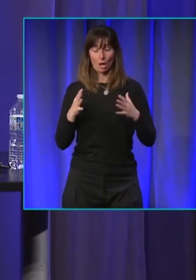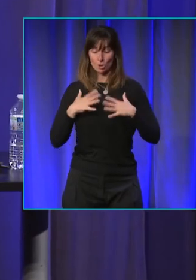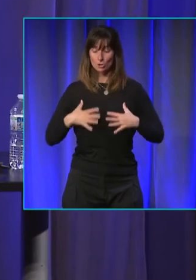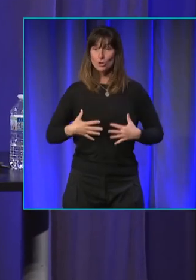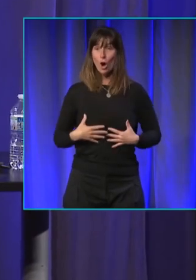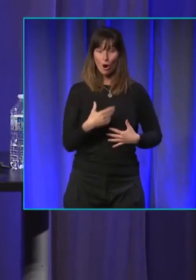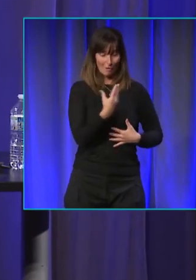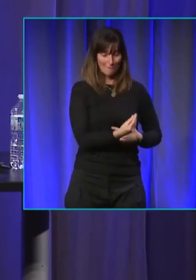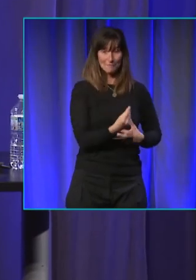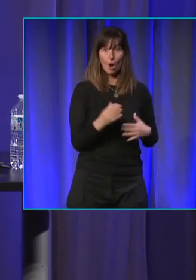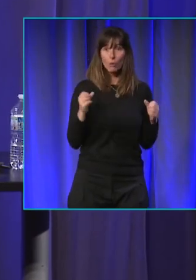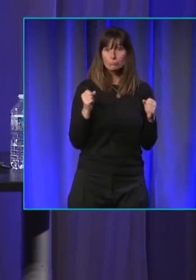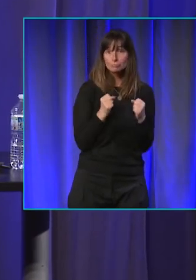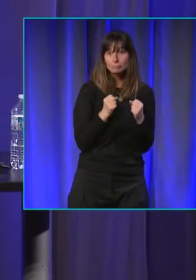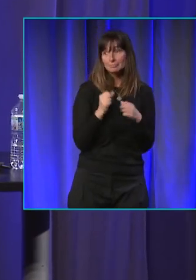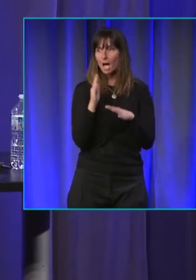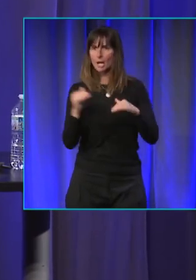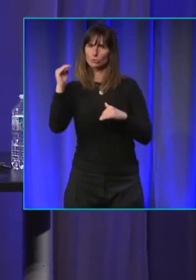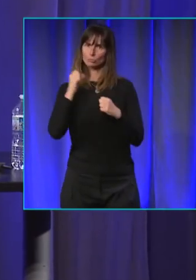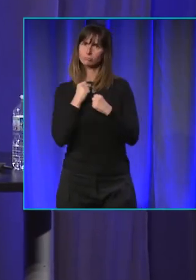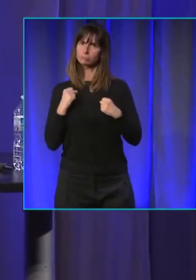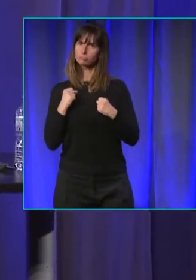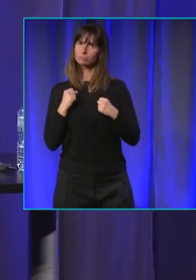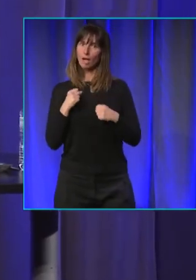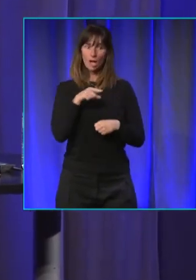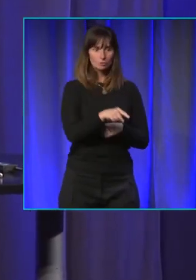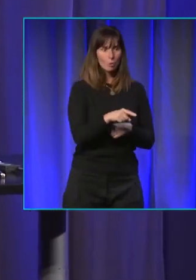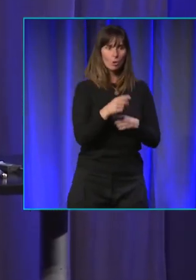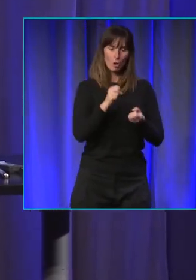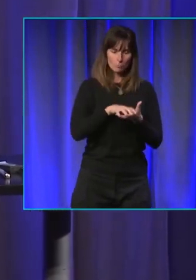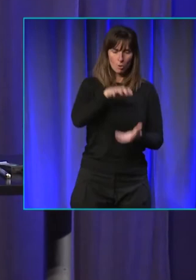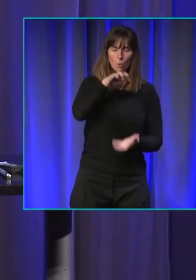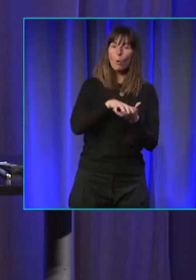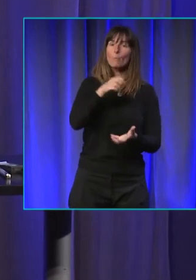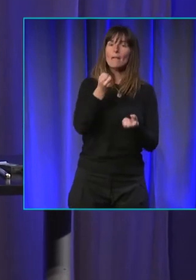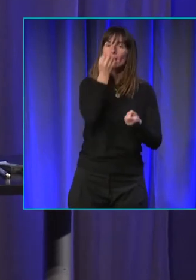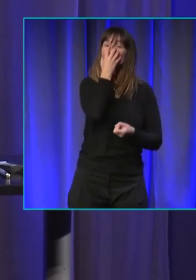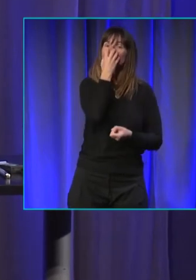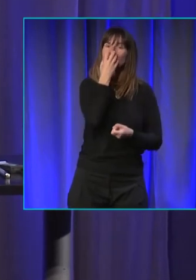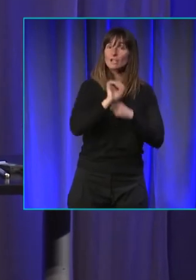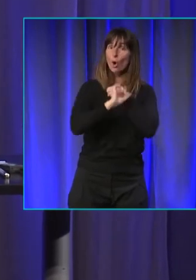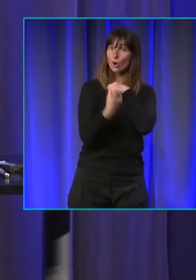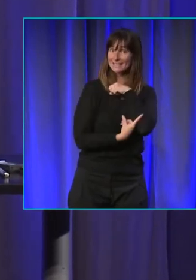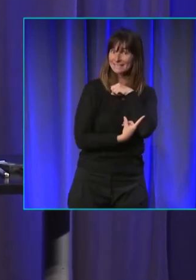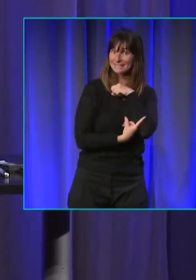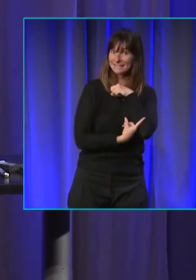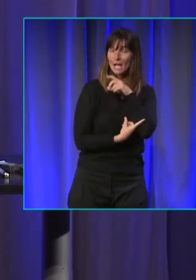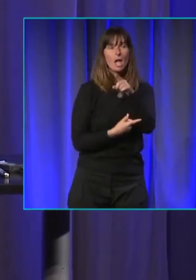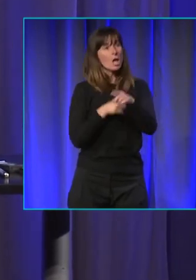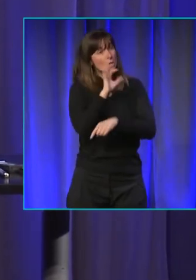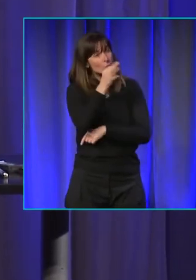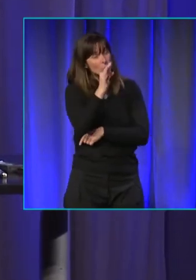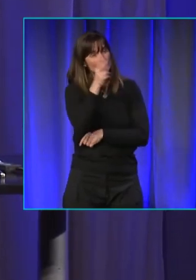chez l'enfant par rapport à l'adulte, il va de soi que la quantité d'oxygène en litres, Oui, bien sûr, mais